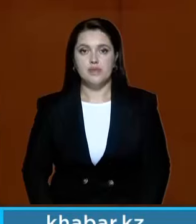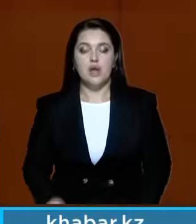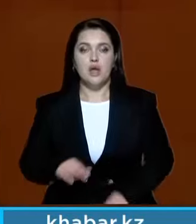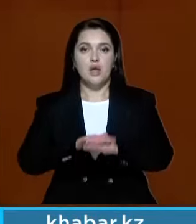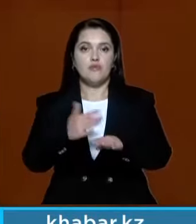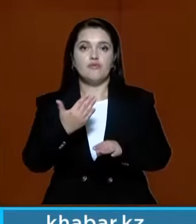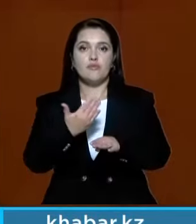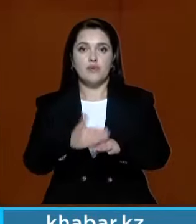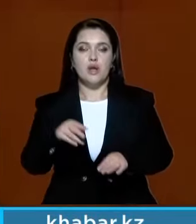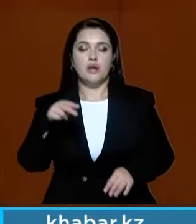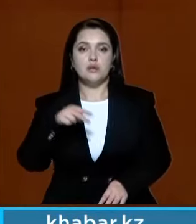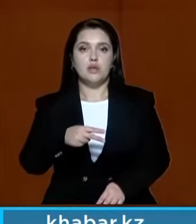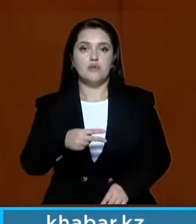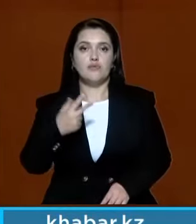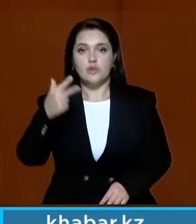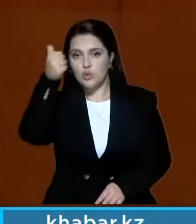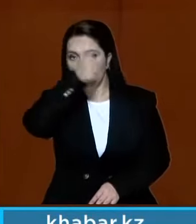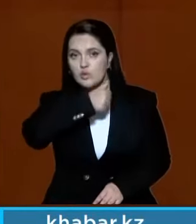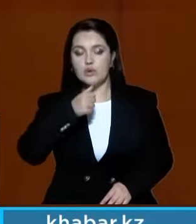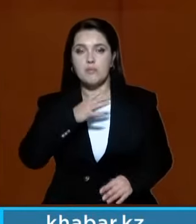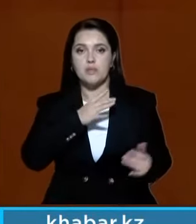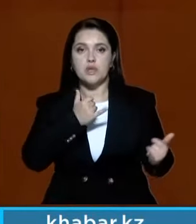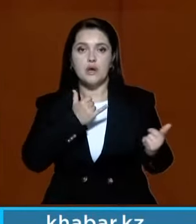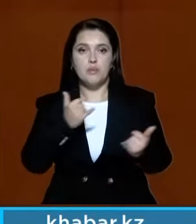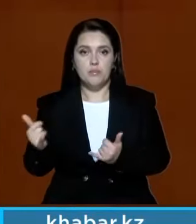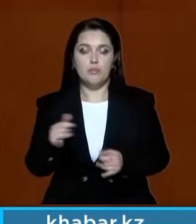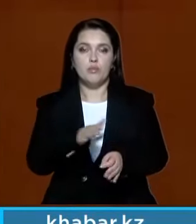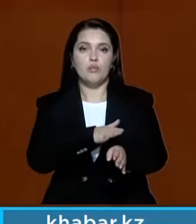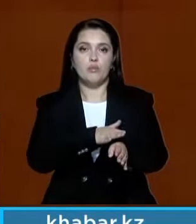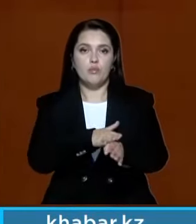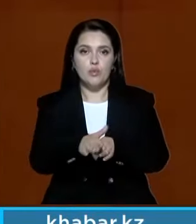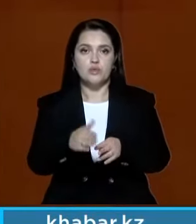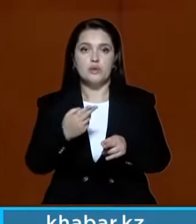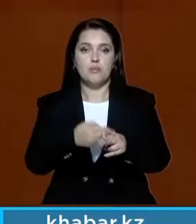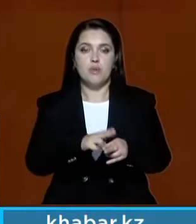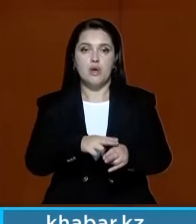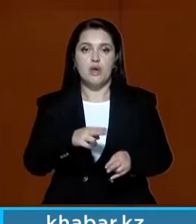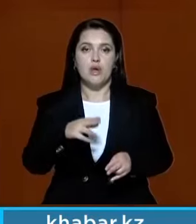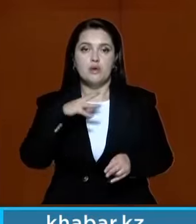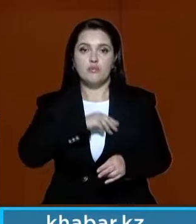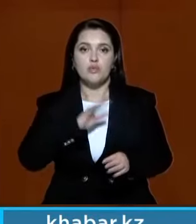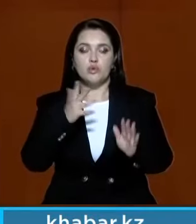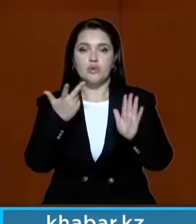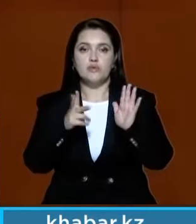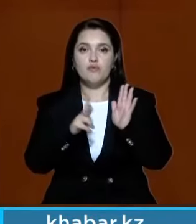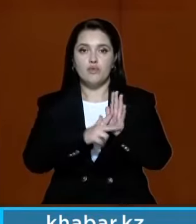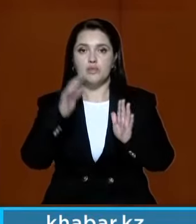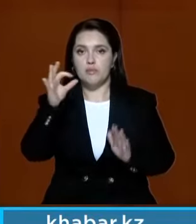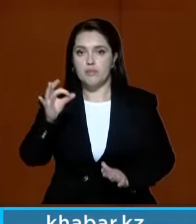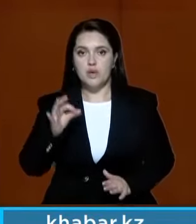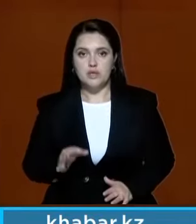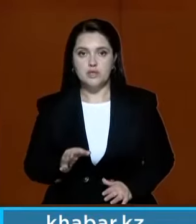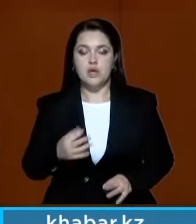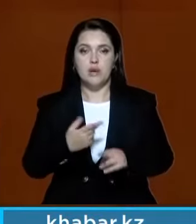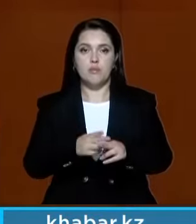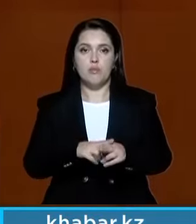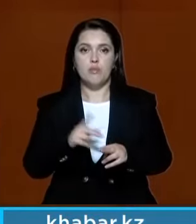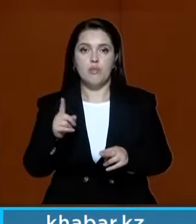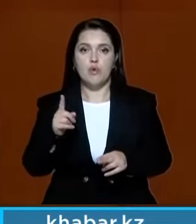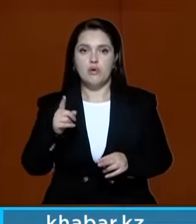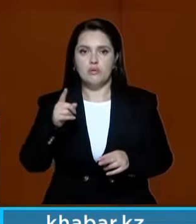Финансирование на 2023 год было предоставлено в полном объеме, а освоено всего 38%. Это